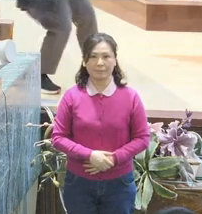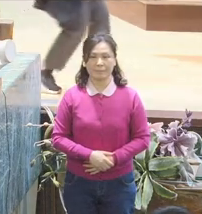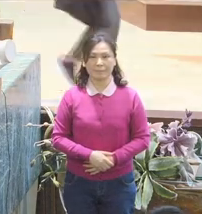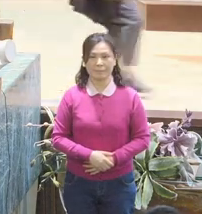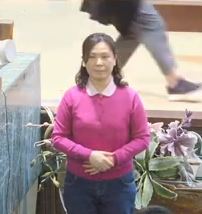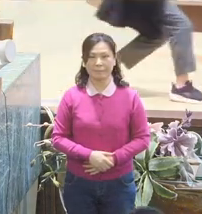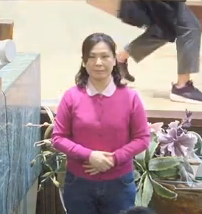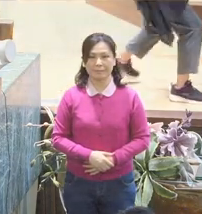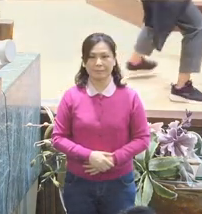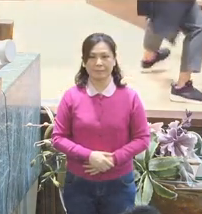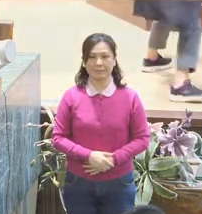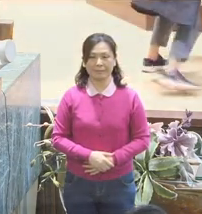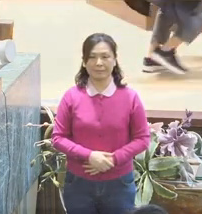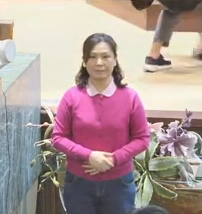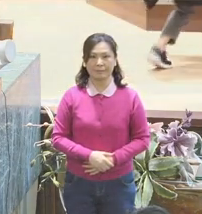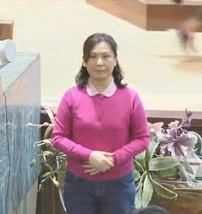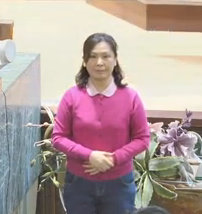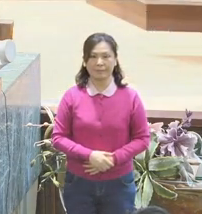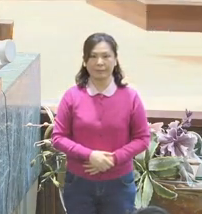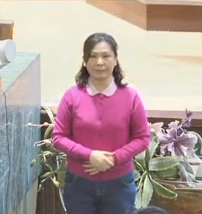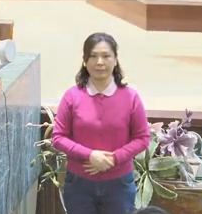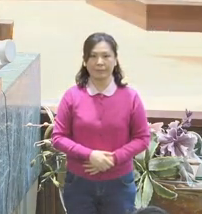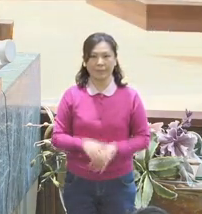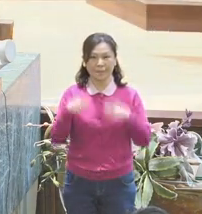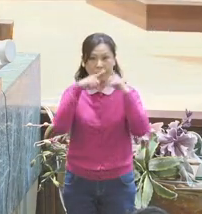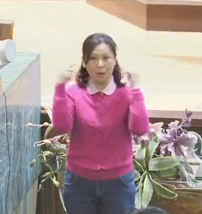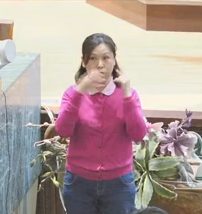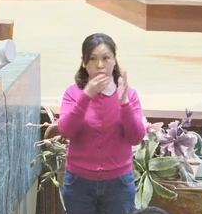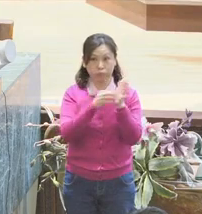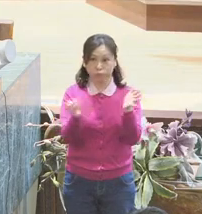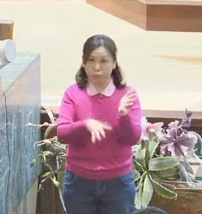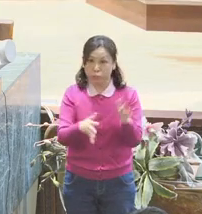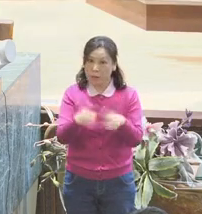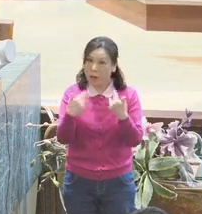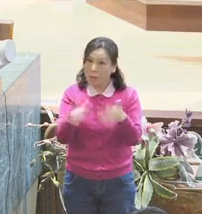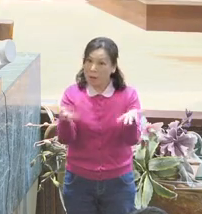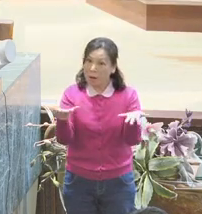喂，哦 ，OK， 我需要拿掉口罩吗？听得到吗